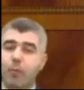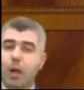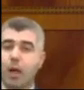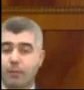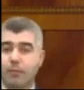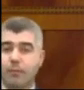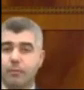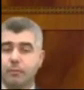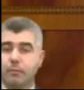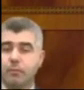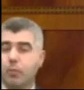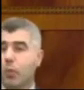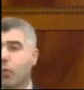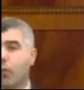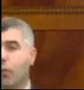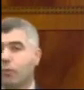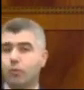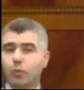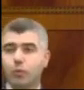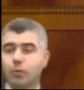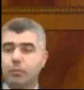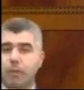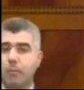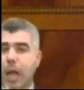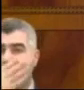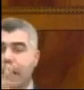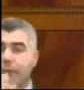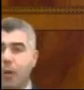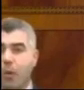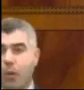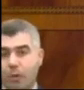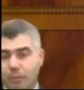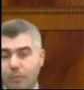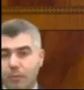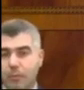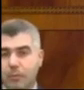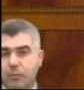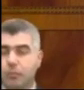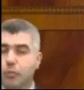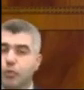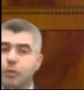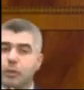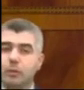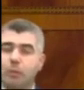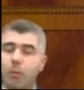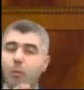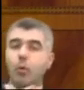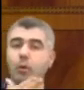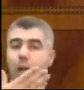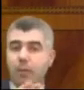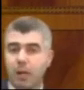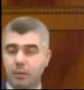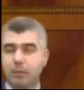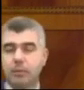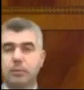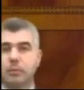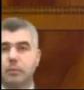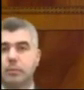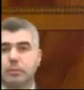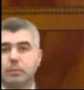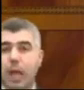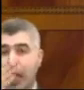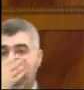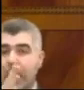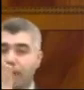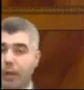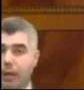إيمانا عميقا، الكل يدرك بأن القارة الأفريقية هي القارة التي سيتم تحديد مستقبلنا